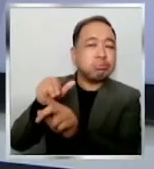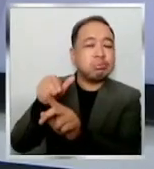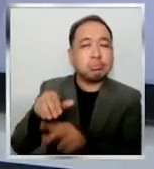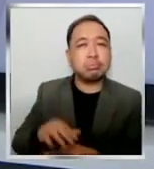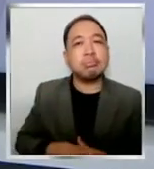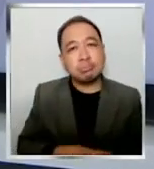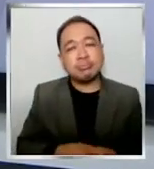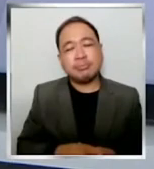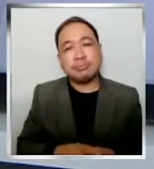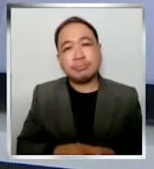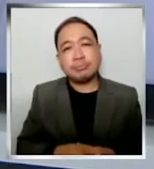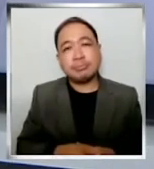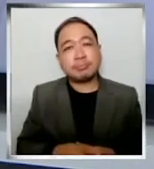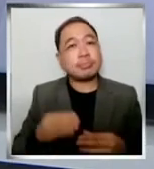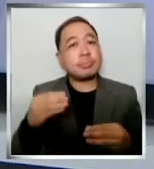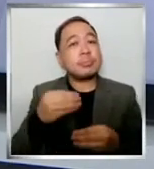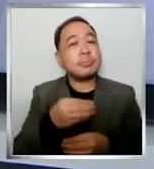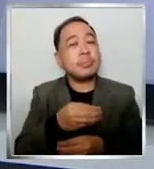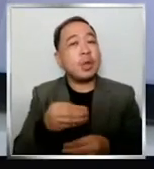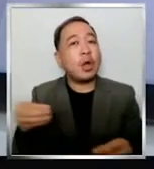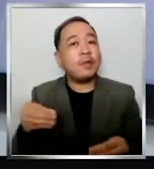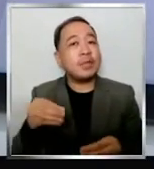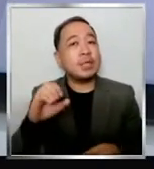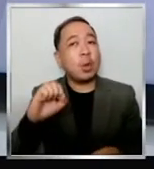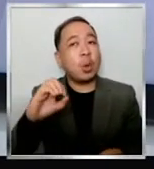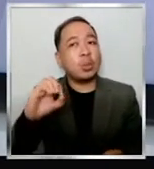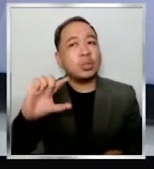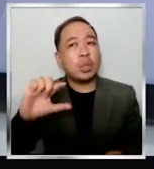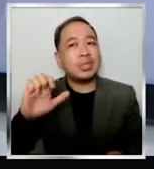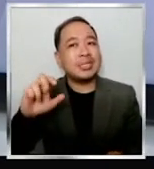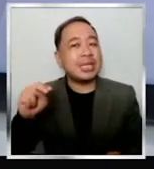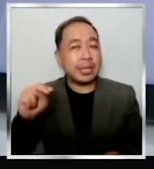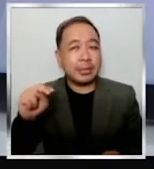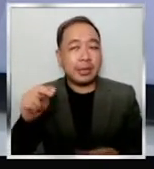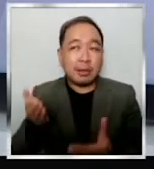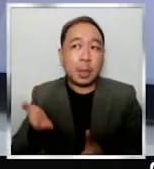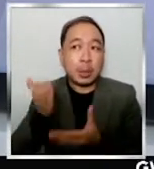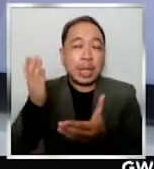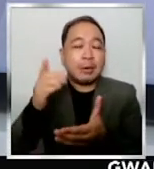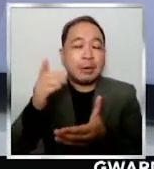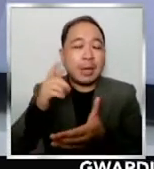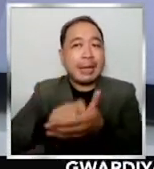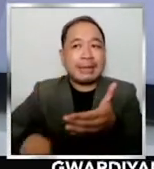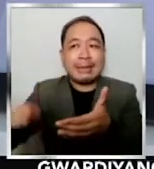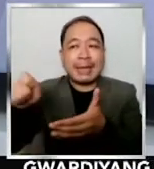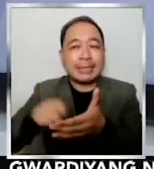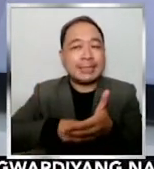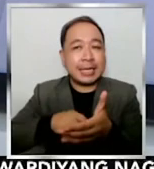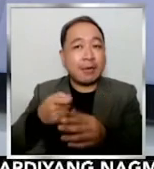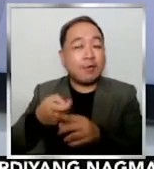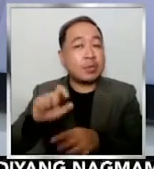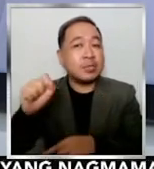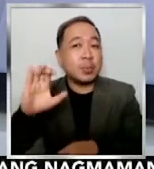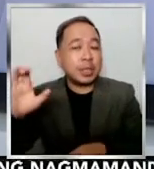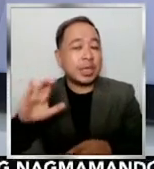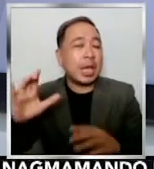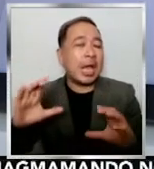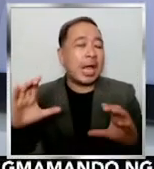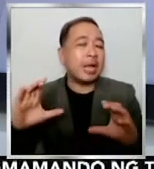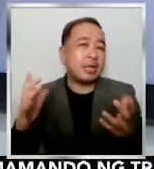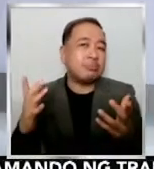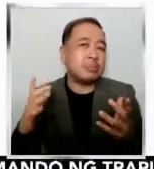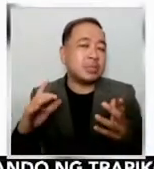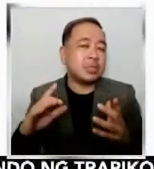Pinababasura ng Office of Solicitor General sa Korte Suprema ang petisyong kanselahin ang Certificate of Candidacy ni President-elect Bongbong